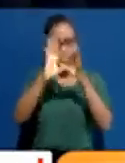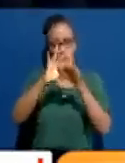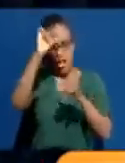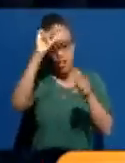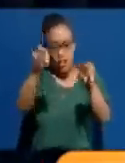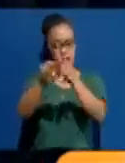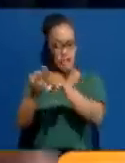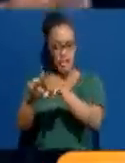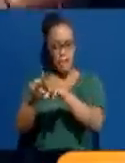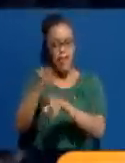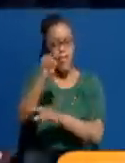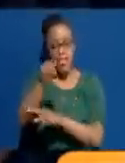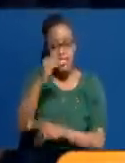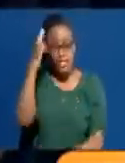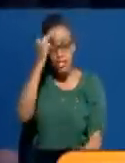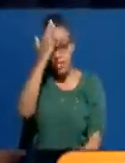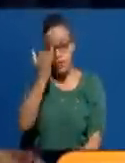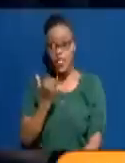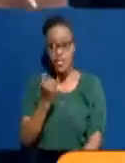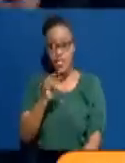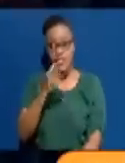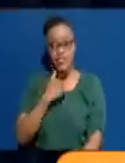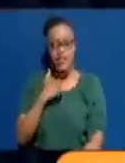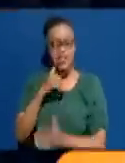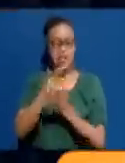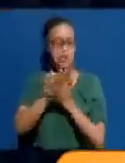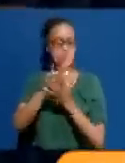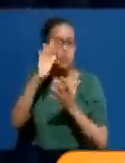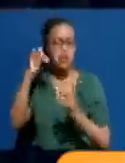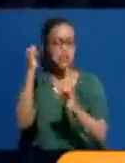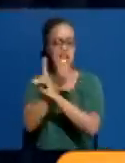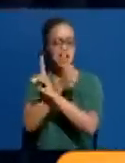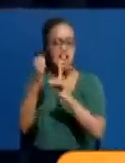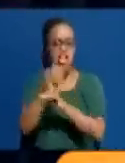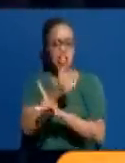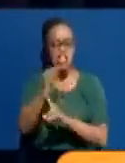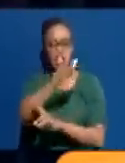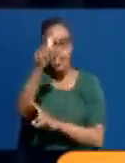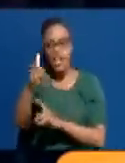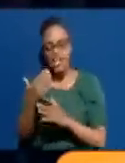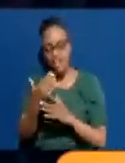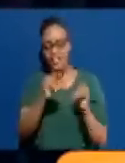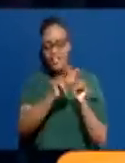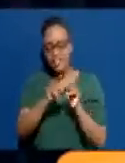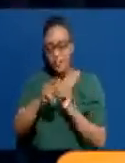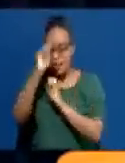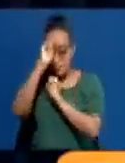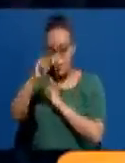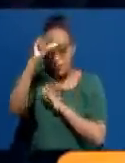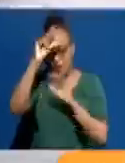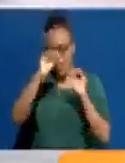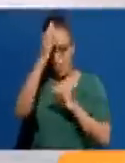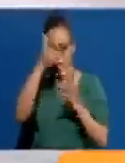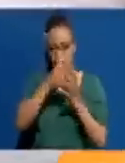too. That is why they are glorifying violence and anarchy because they are part of